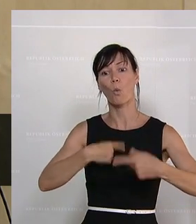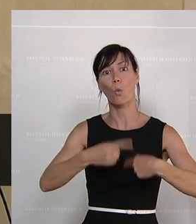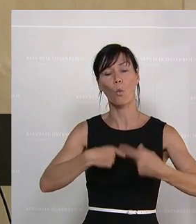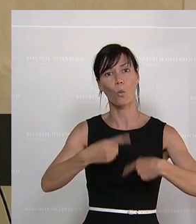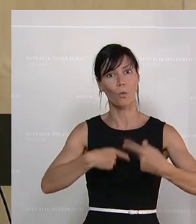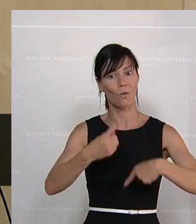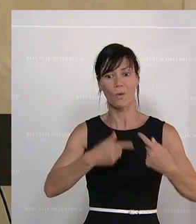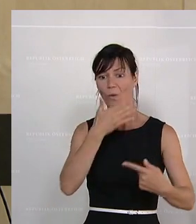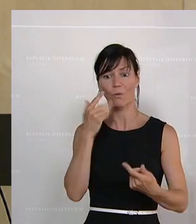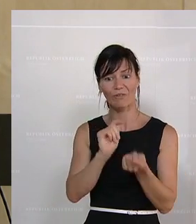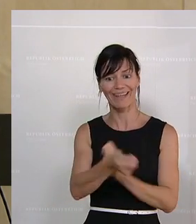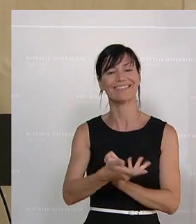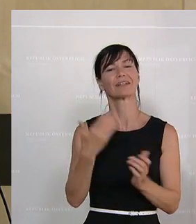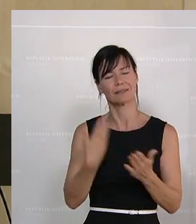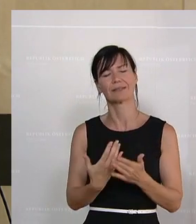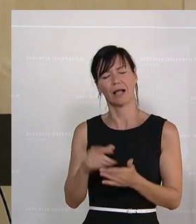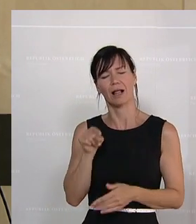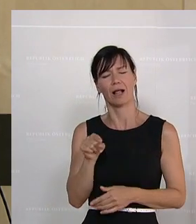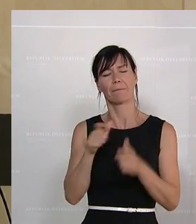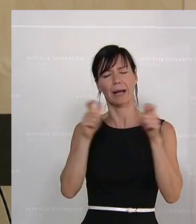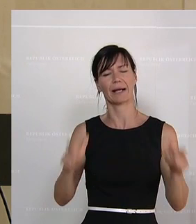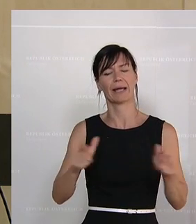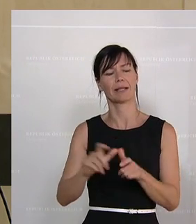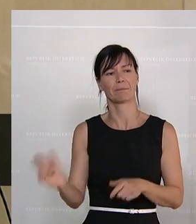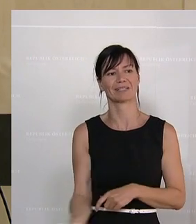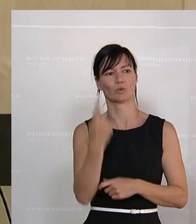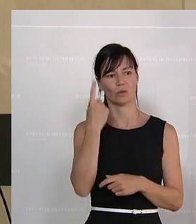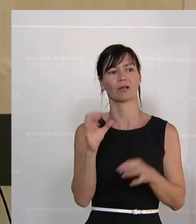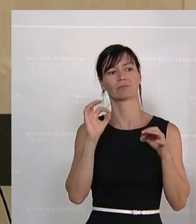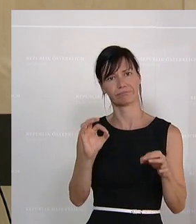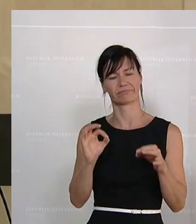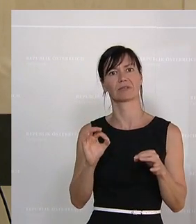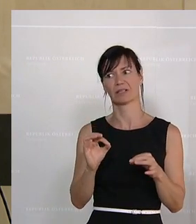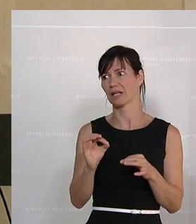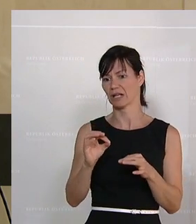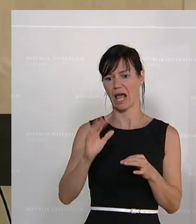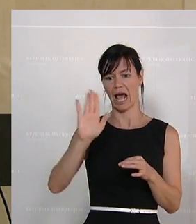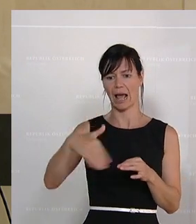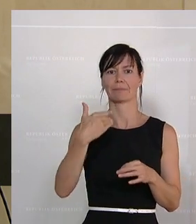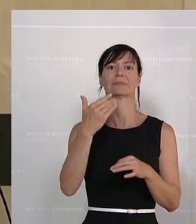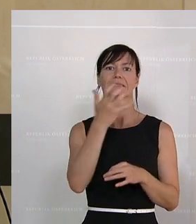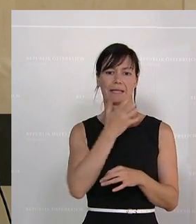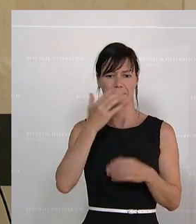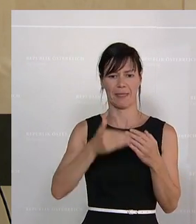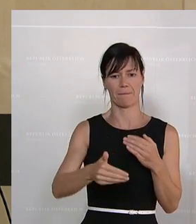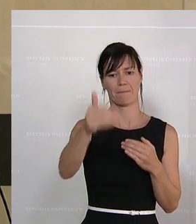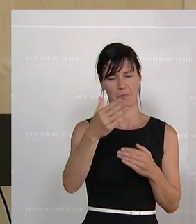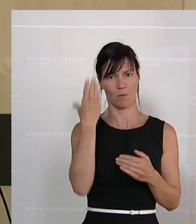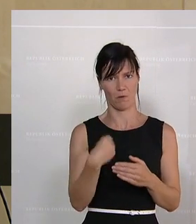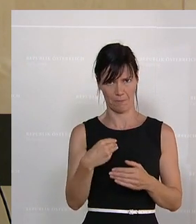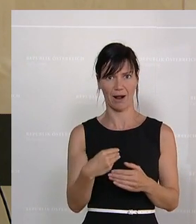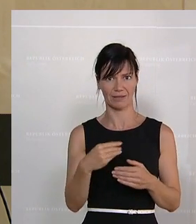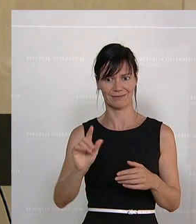großen paketen die wir ihnen jetzt aber dann auch im september noch einmal vorlegen werden weil nicht nur in österreich